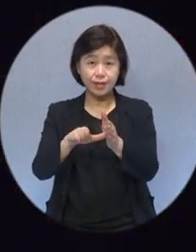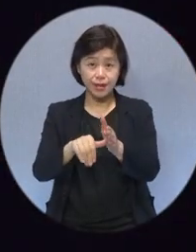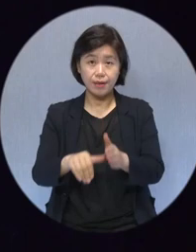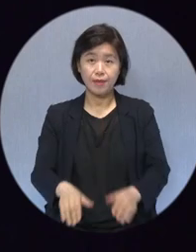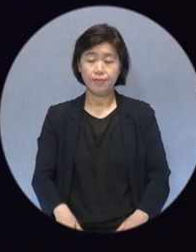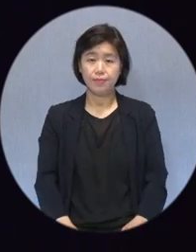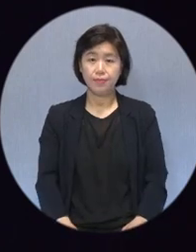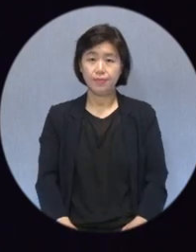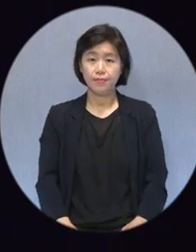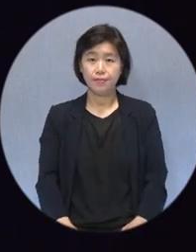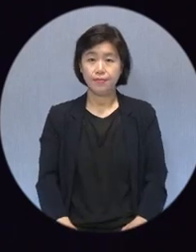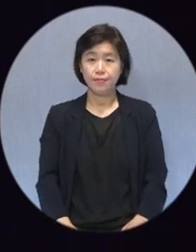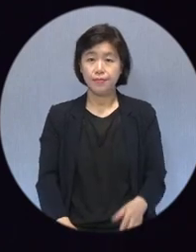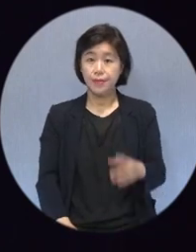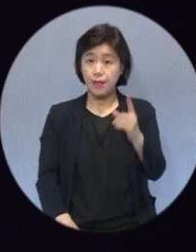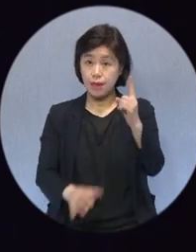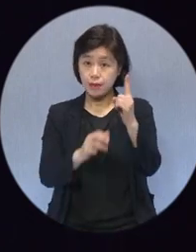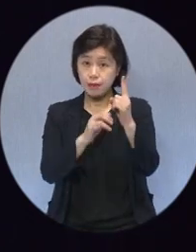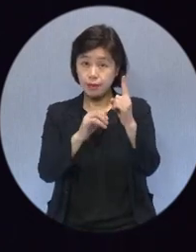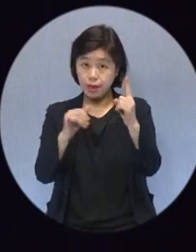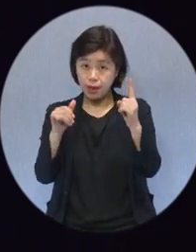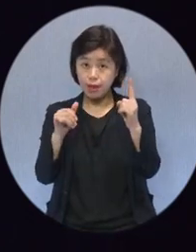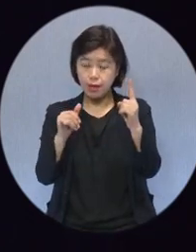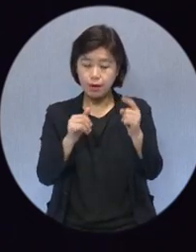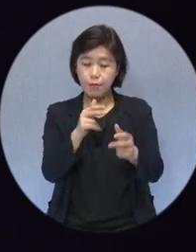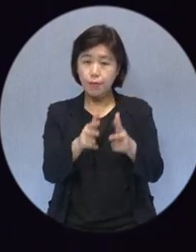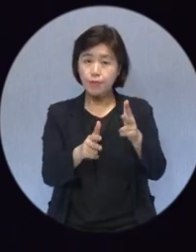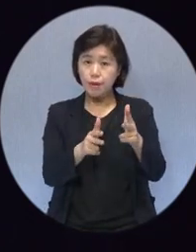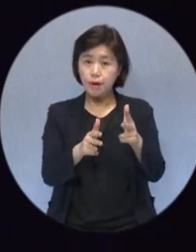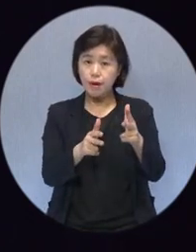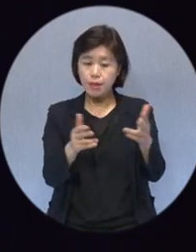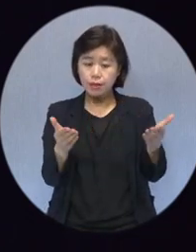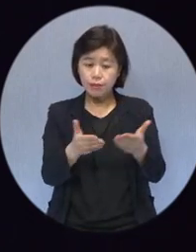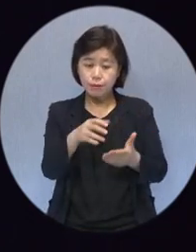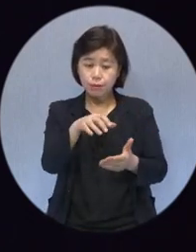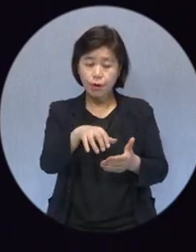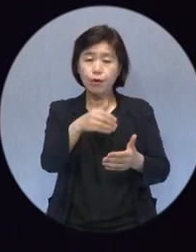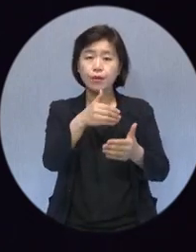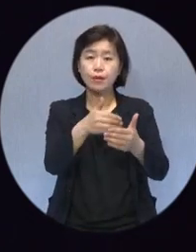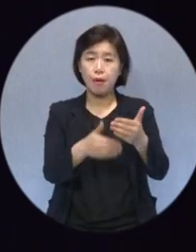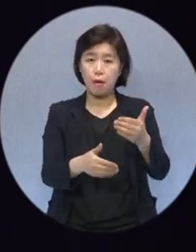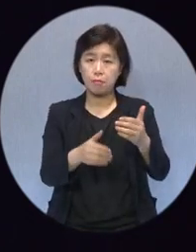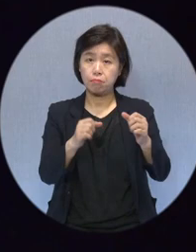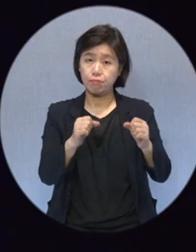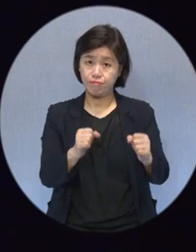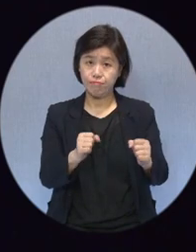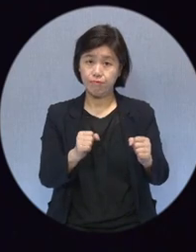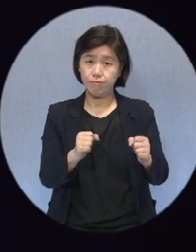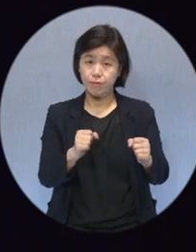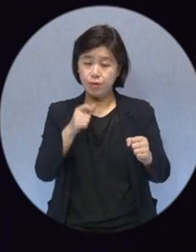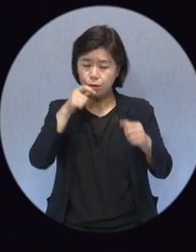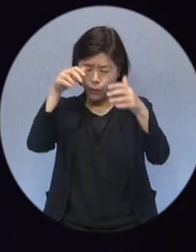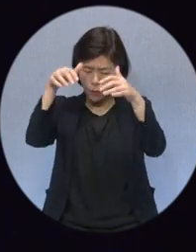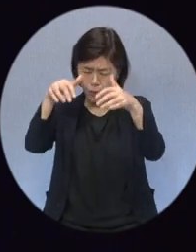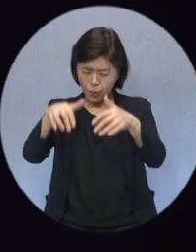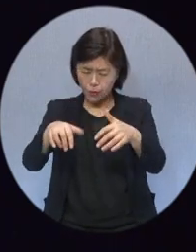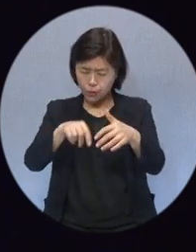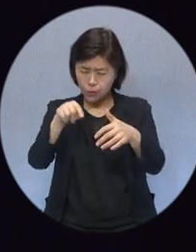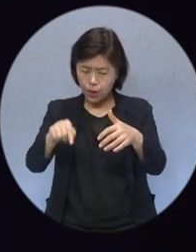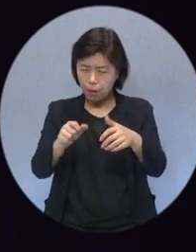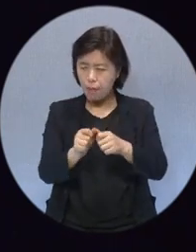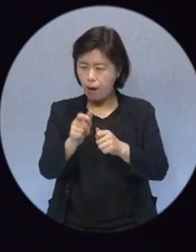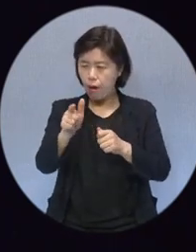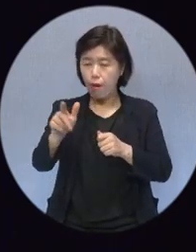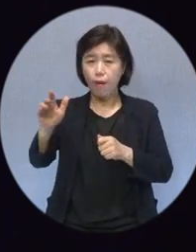꼭 한 명은 공장에 남아 소나기 속으로 멀어져 간 끈의